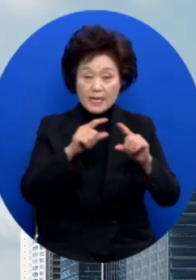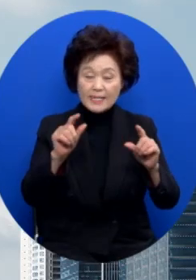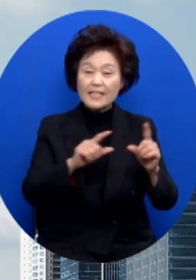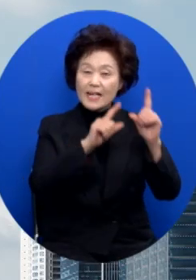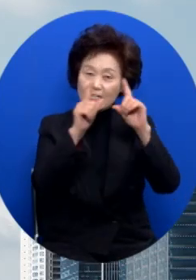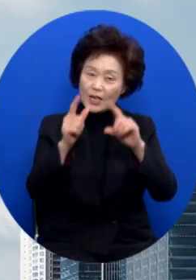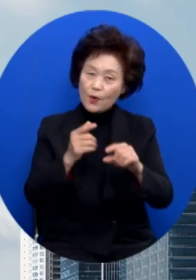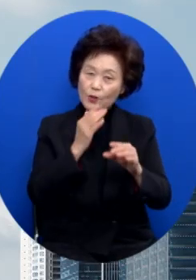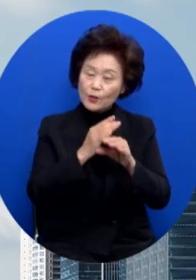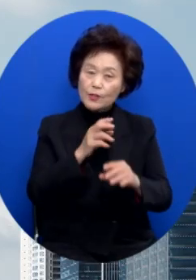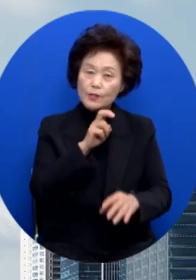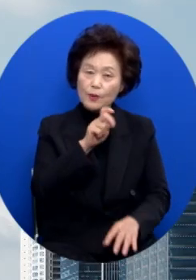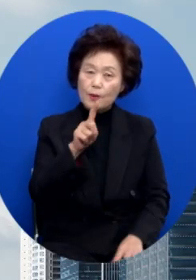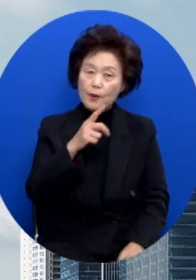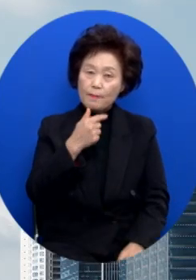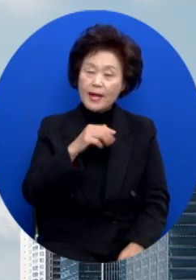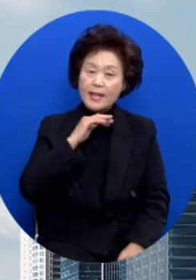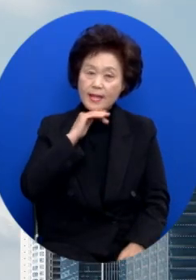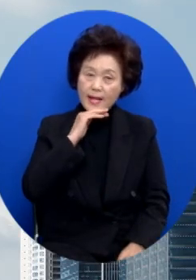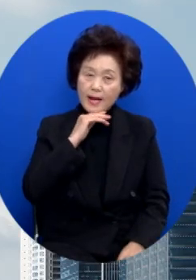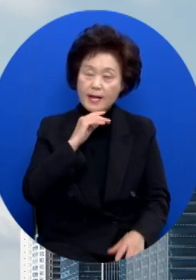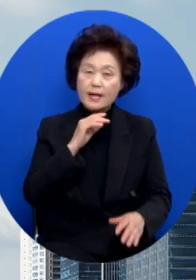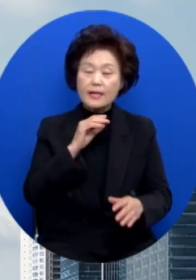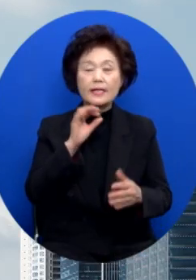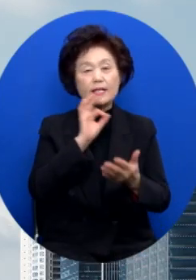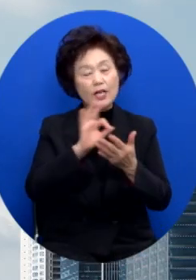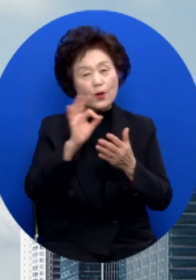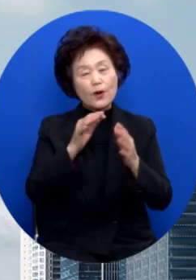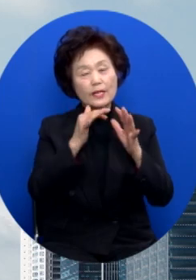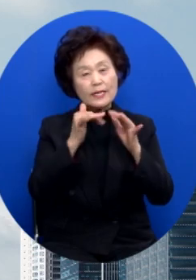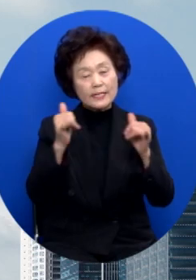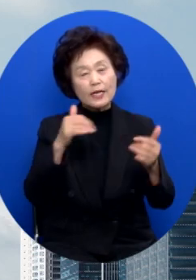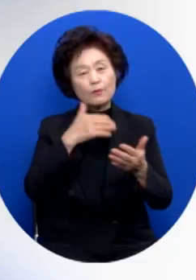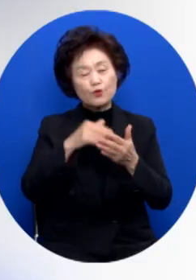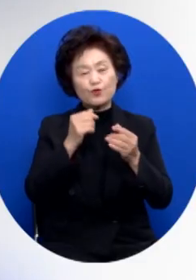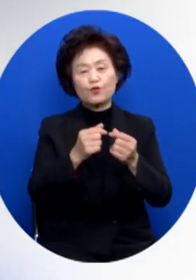일상생활에서 만나이를 사용하는 국민이 더 늘어날 것으로 보입니다.